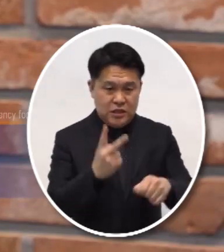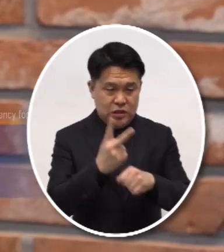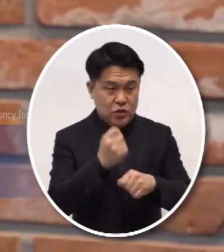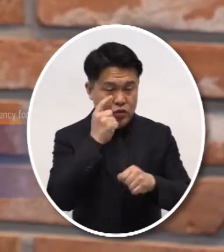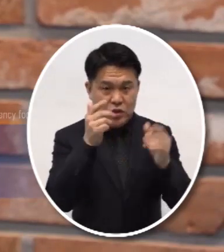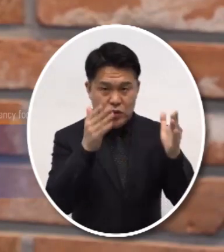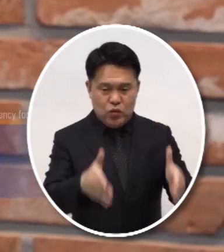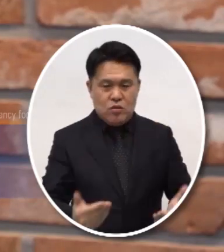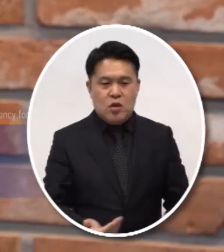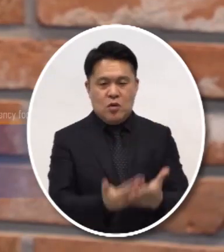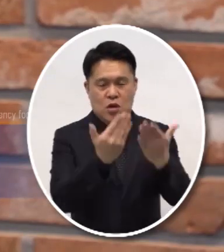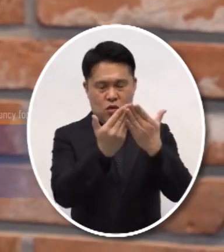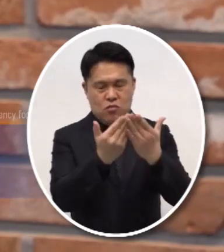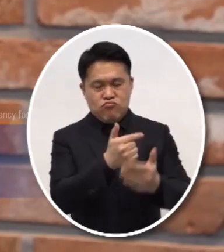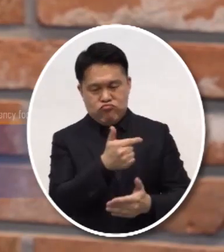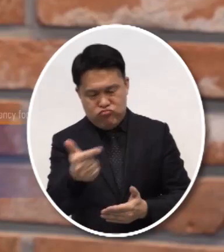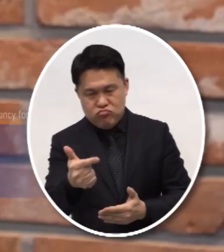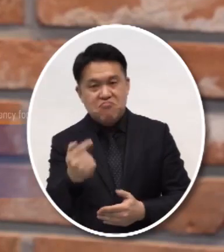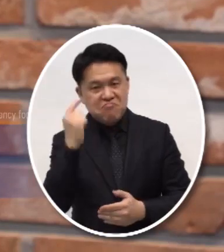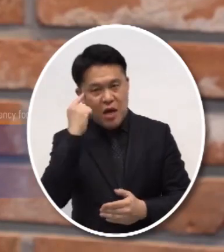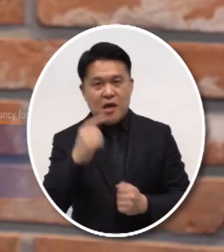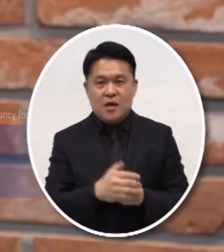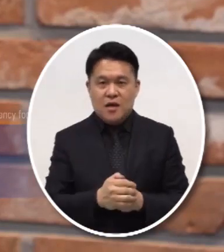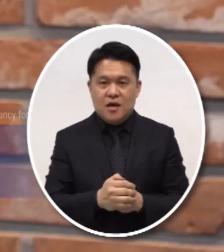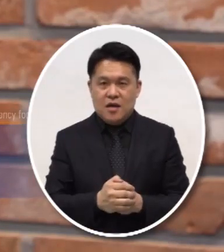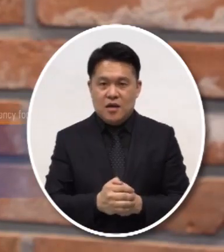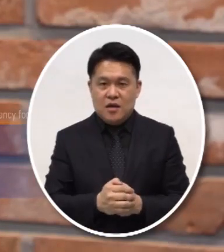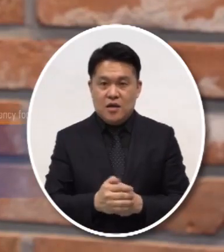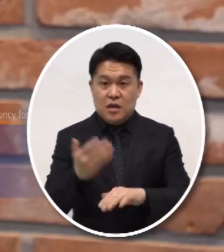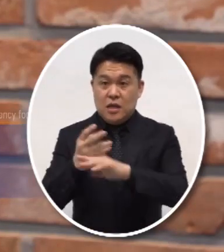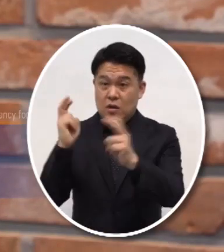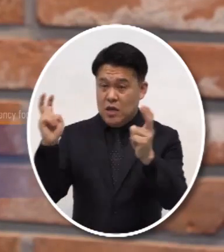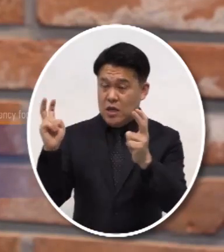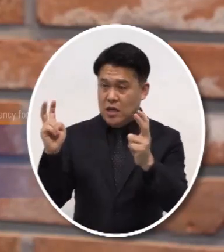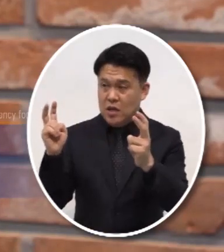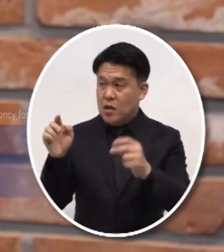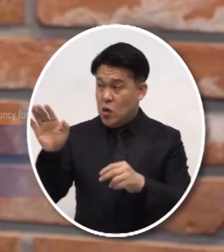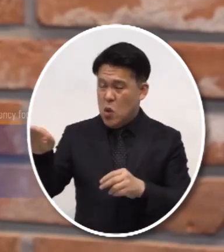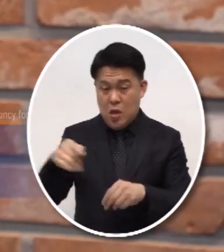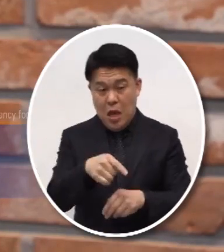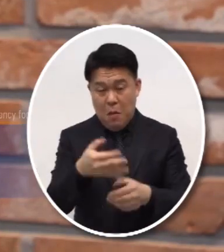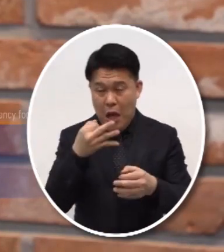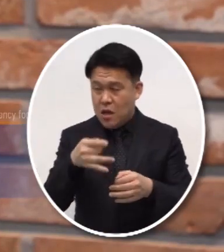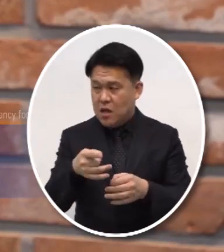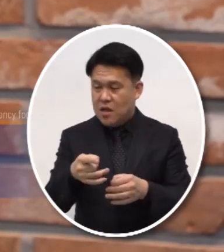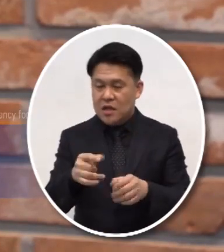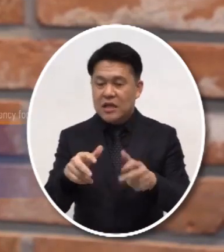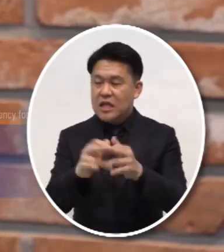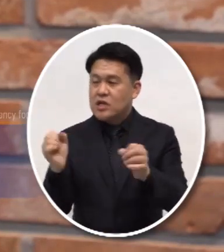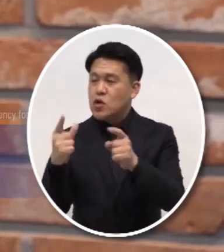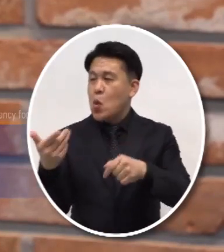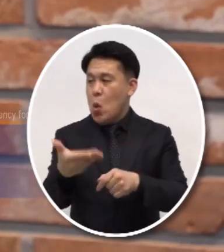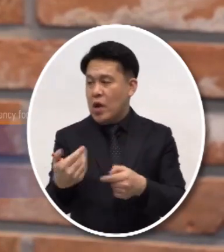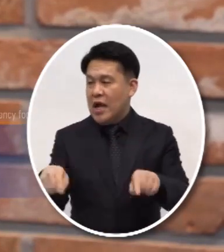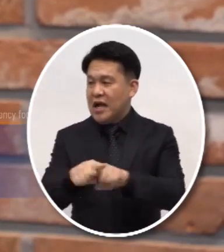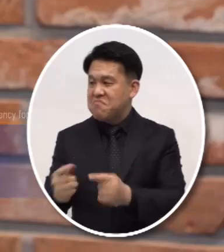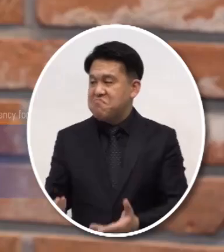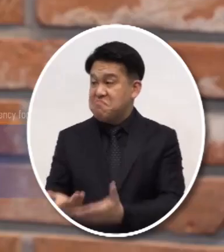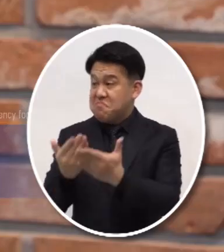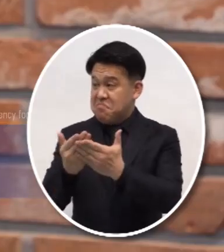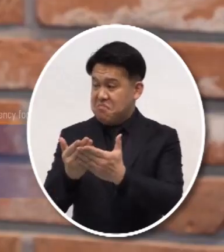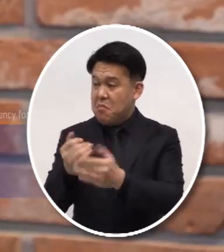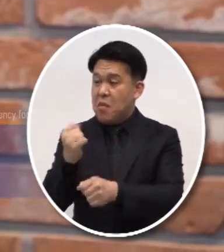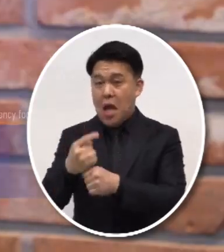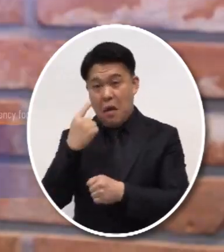잘 성장하지 않았나 이렇게 보고 있습니다. 그래서 다른 기업들도 기회를 제공함으로써 같이 성장하는 사회를 만들어